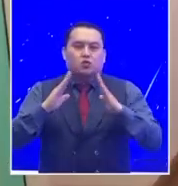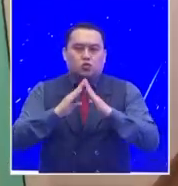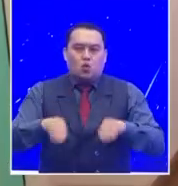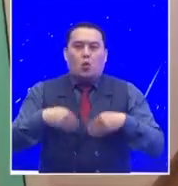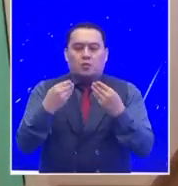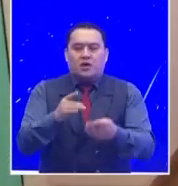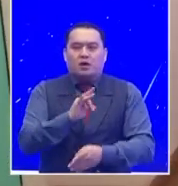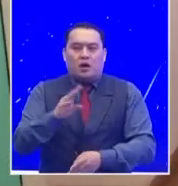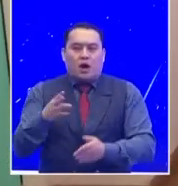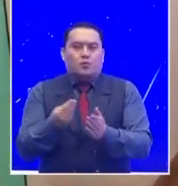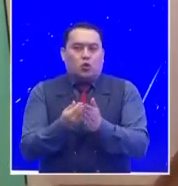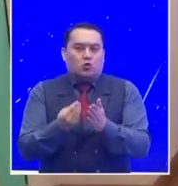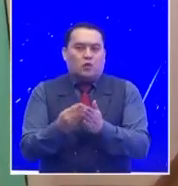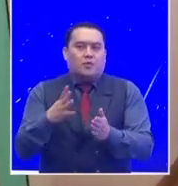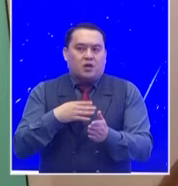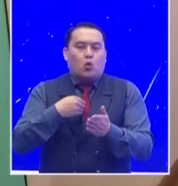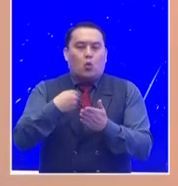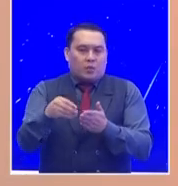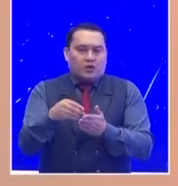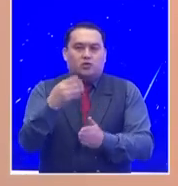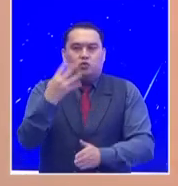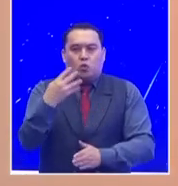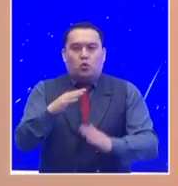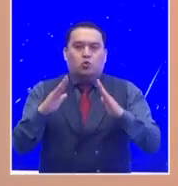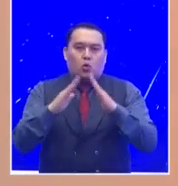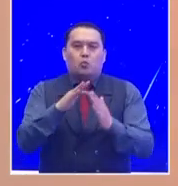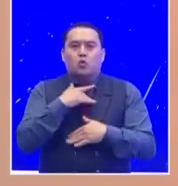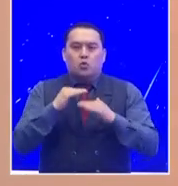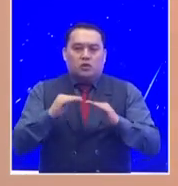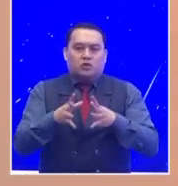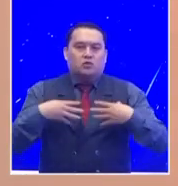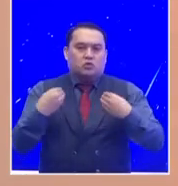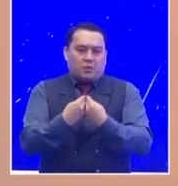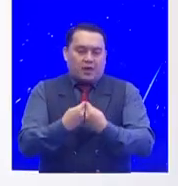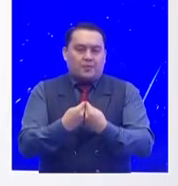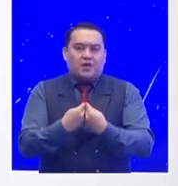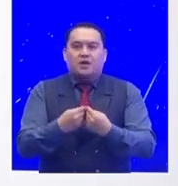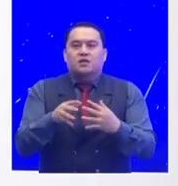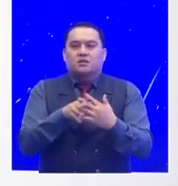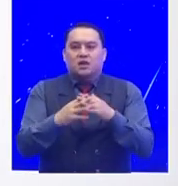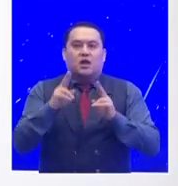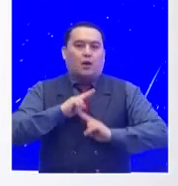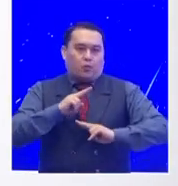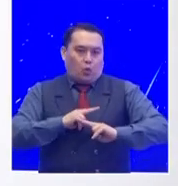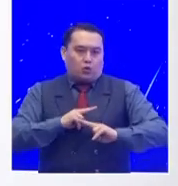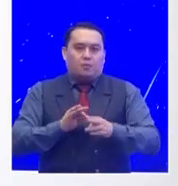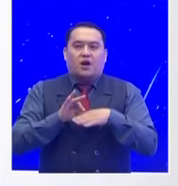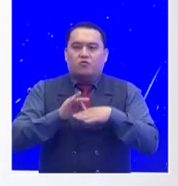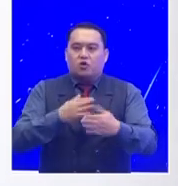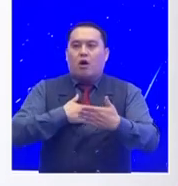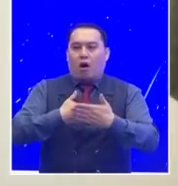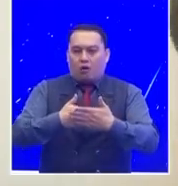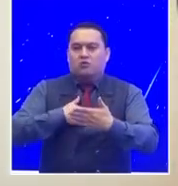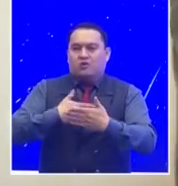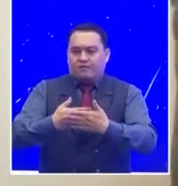счет республиканского бюджета было приобретено более 40 домов для многодетных семей. Как отметили сельчане, работа в этом направлении ведется активно.